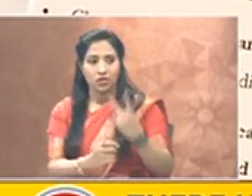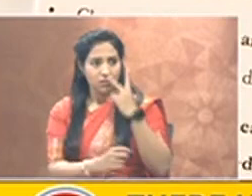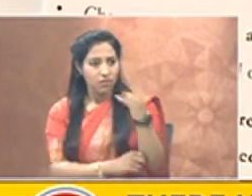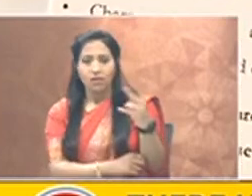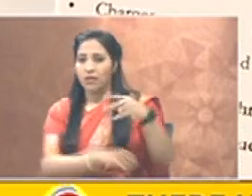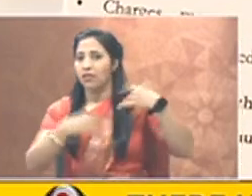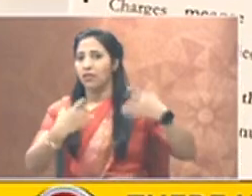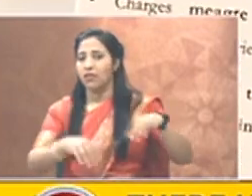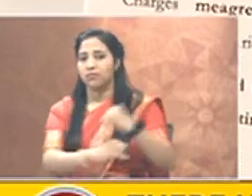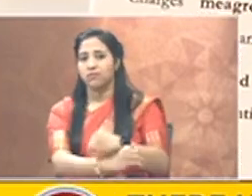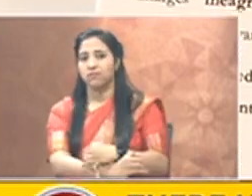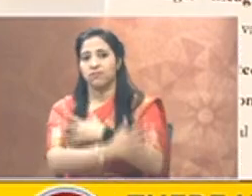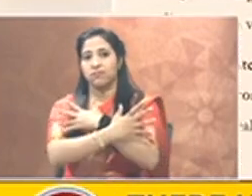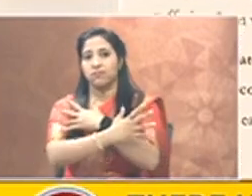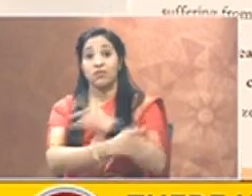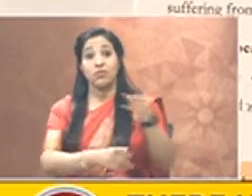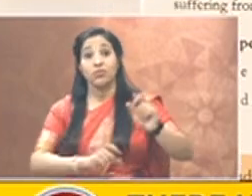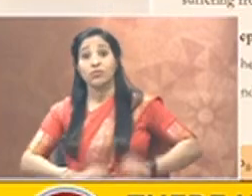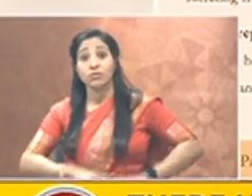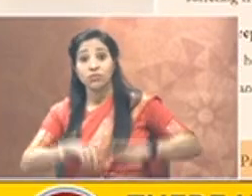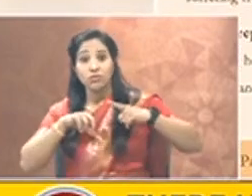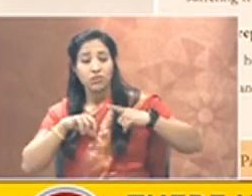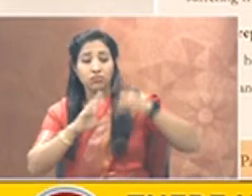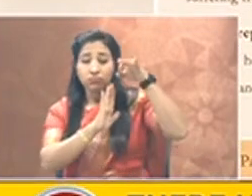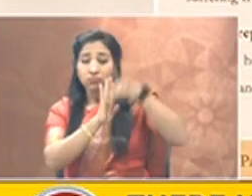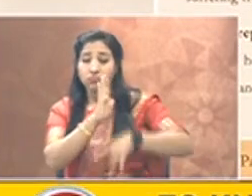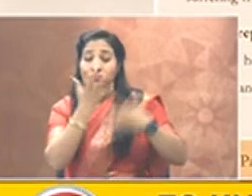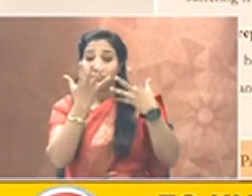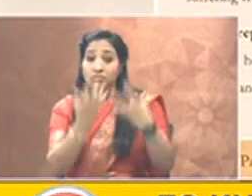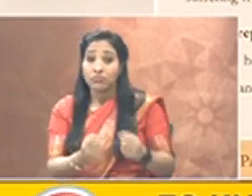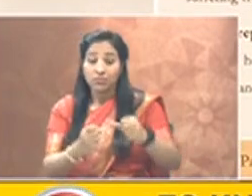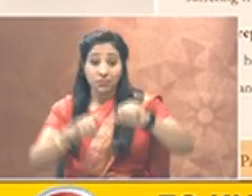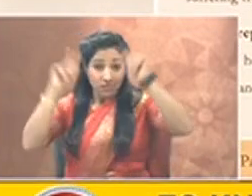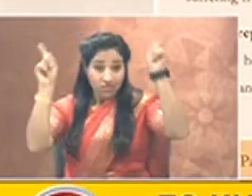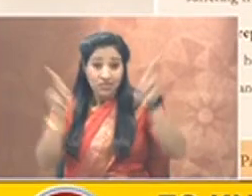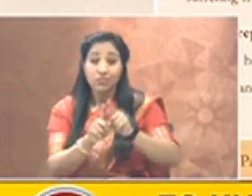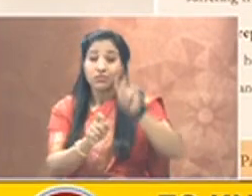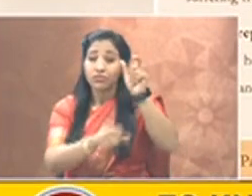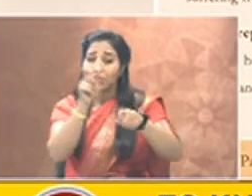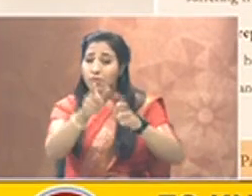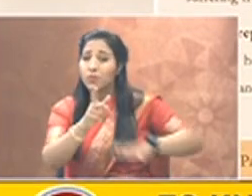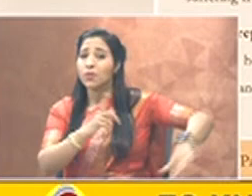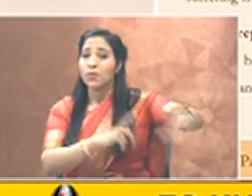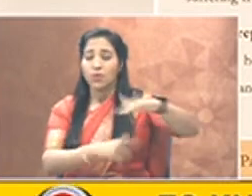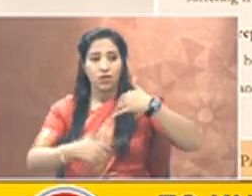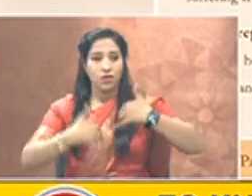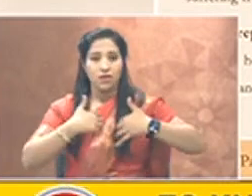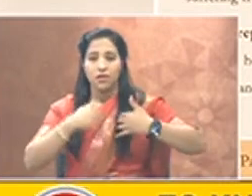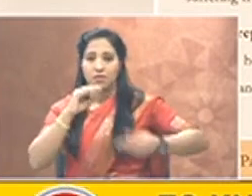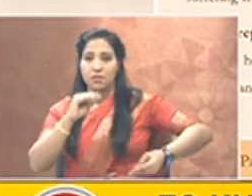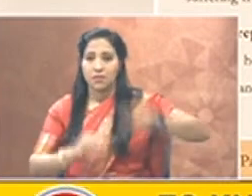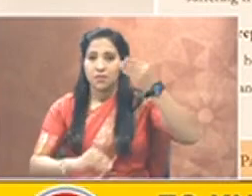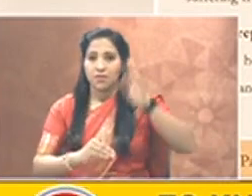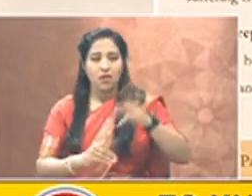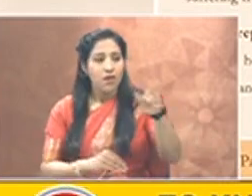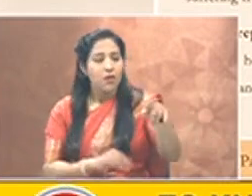लोगों की जीवन यात्रा के बारे में जानने को लेकर देश भर में बहुत उत्सुकता दिखी